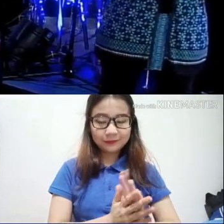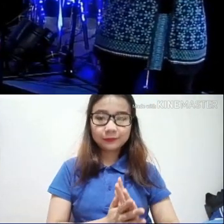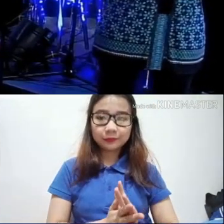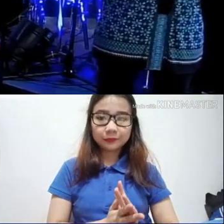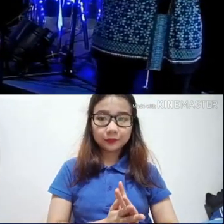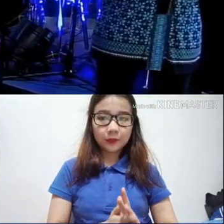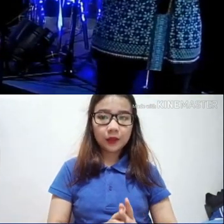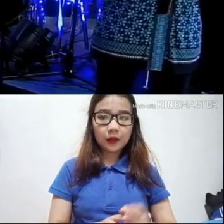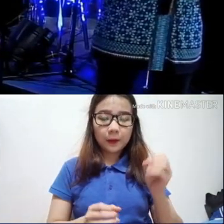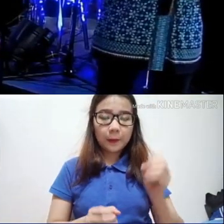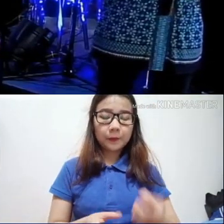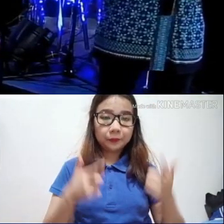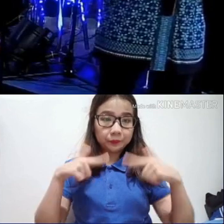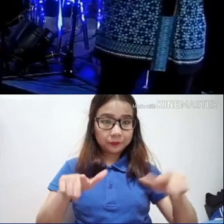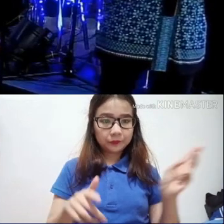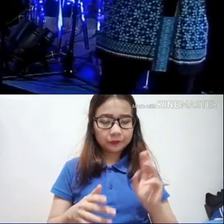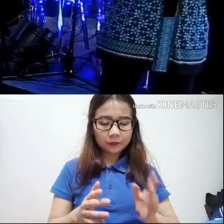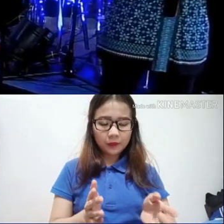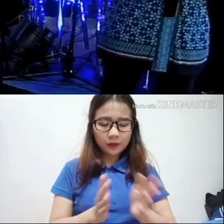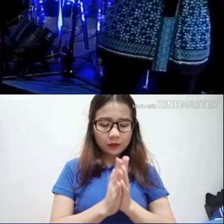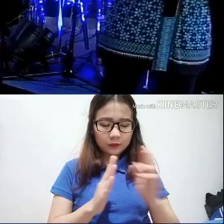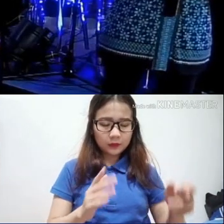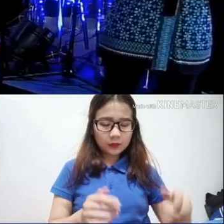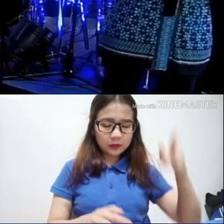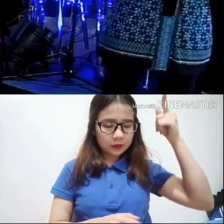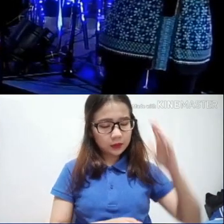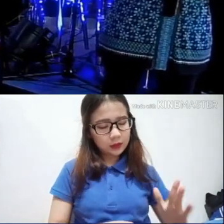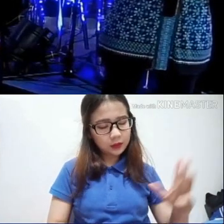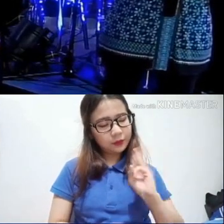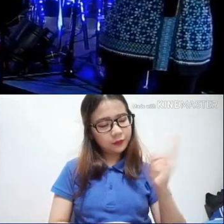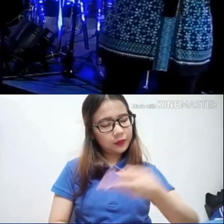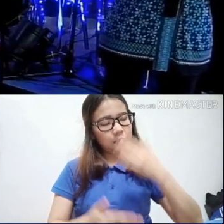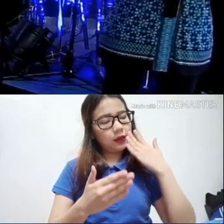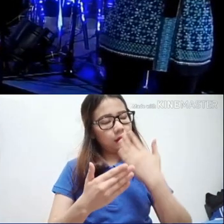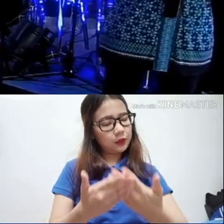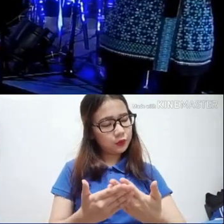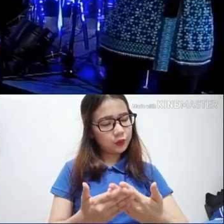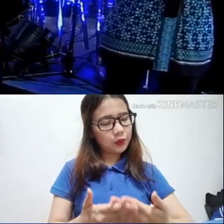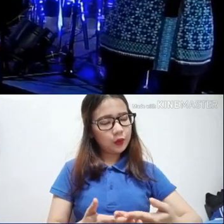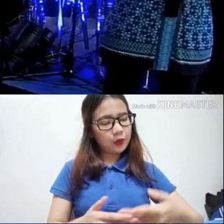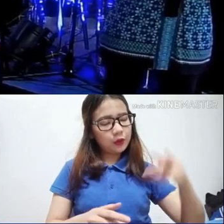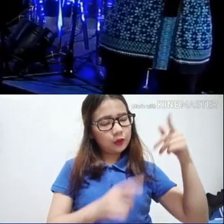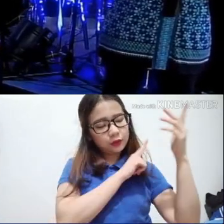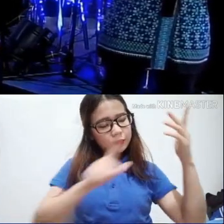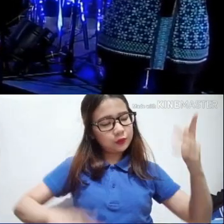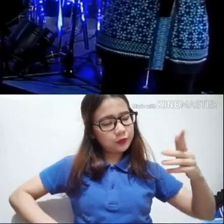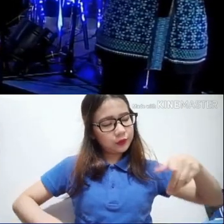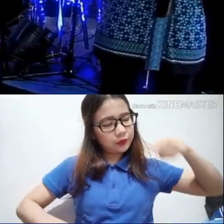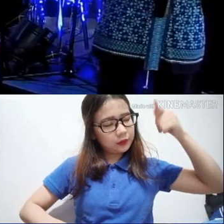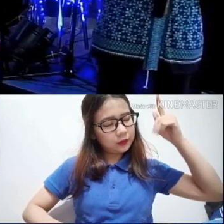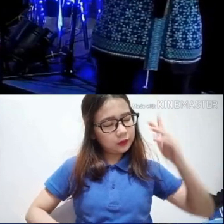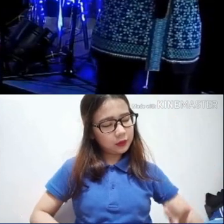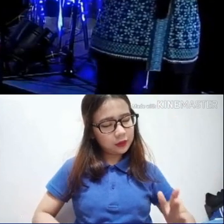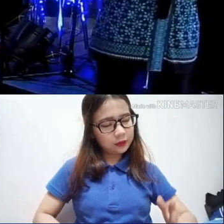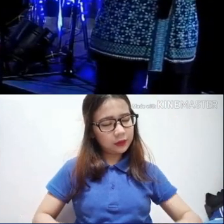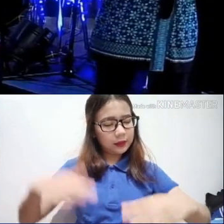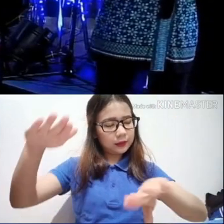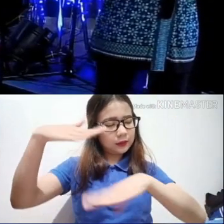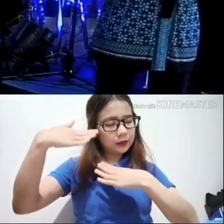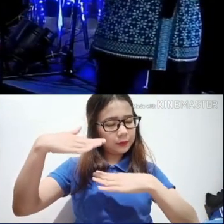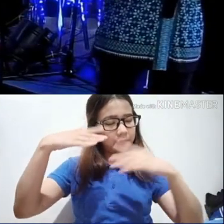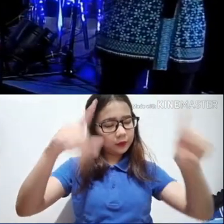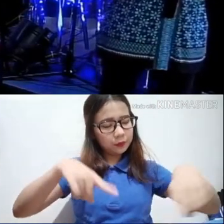nagpapasalamat kami, Lord God, sapagkat restricted man yung aming pong paglabas. Restricted man, Panginoon, yung mga bagay na gusto namin